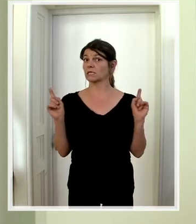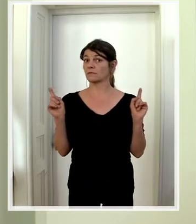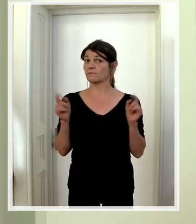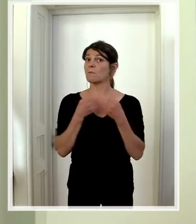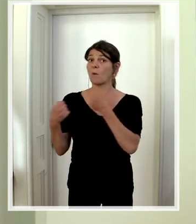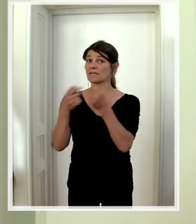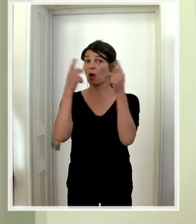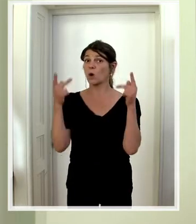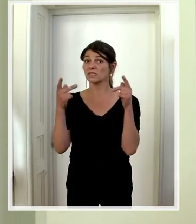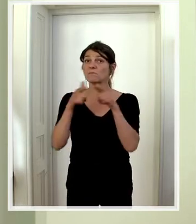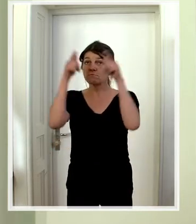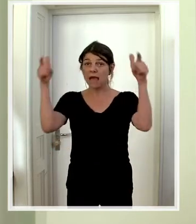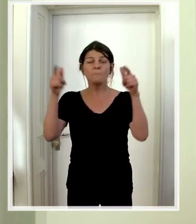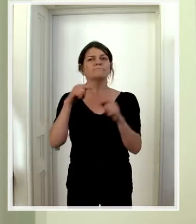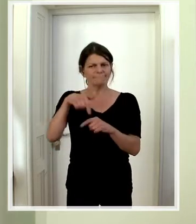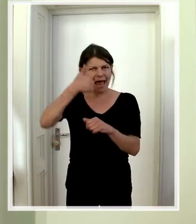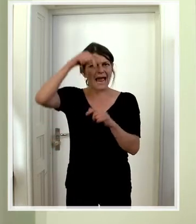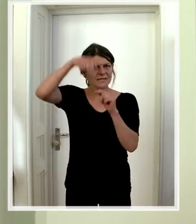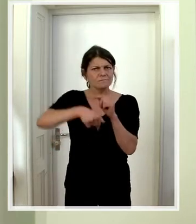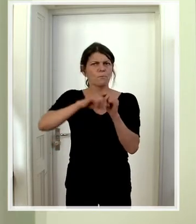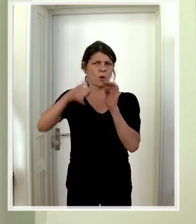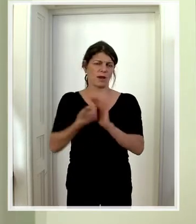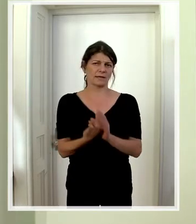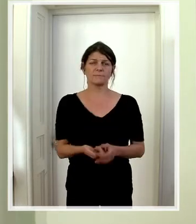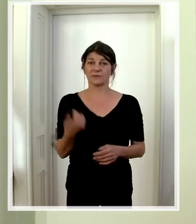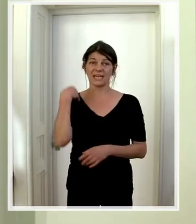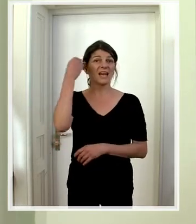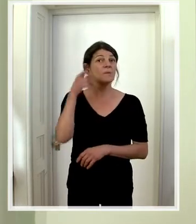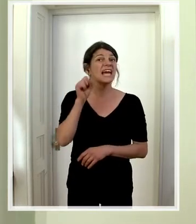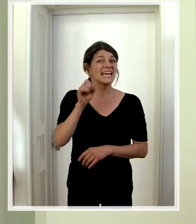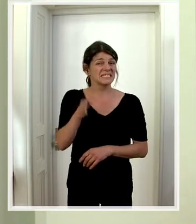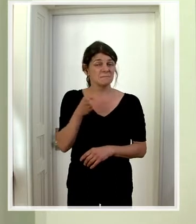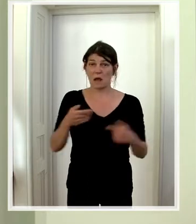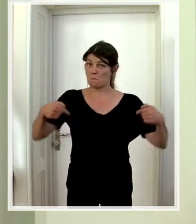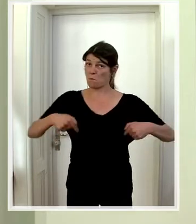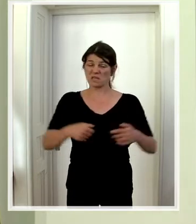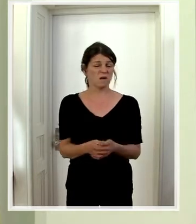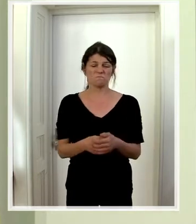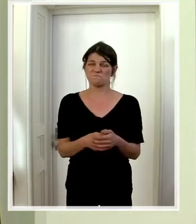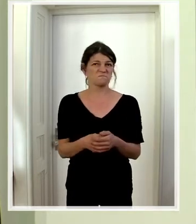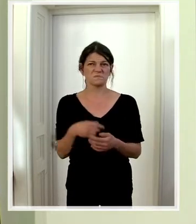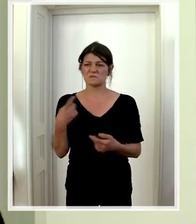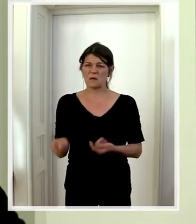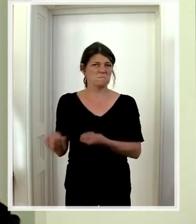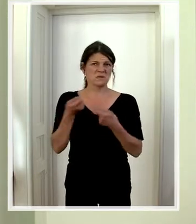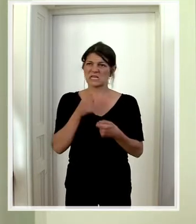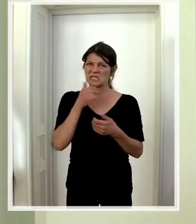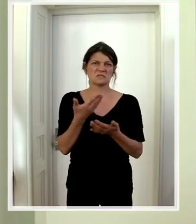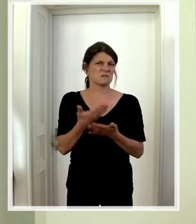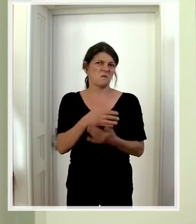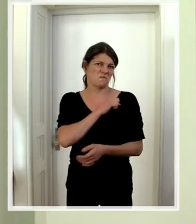Mobilitätskonzept. Ich glaube, dass die S-Bahn im Moment nicht den Nutzen